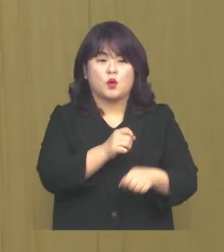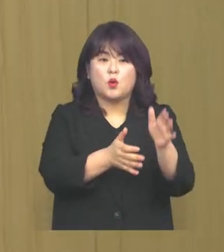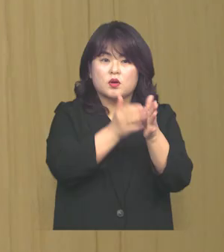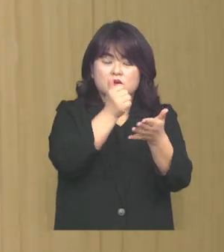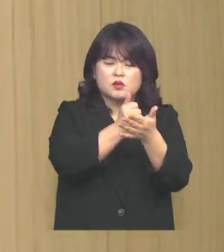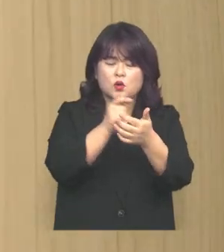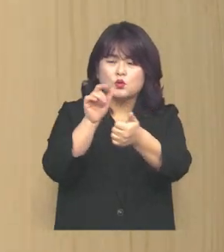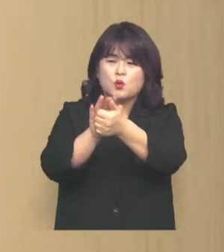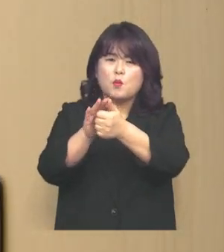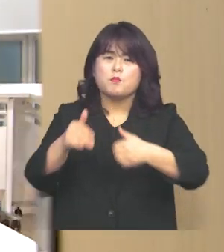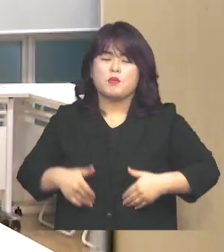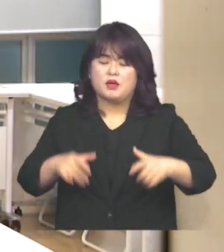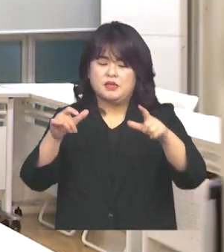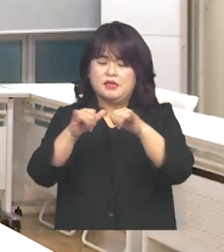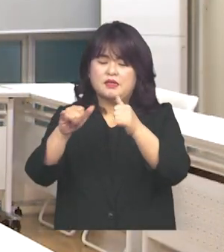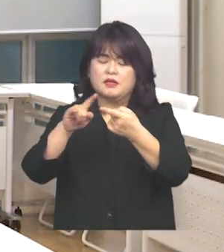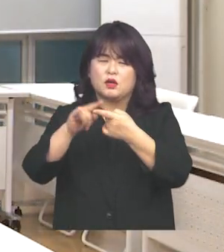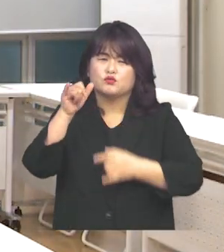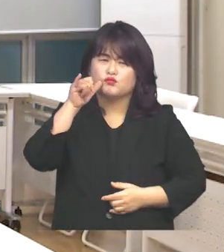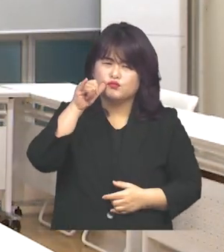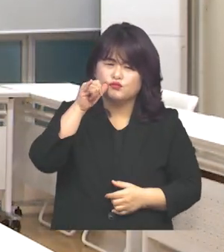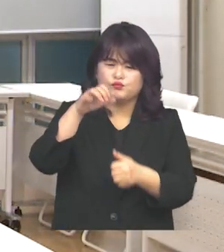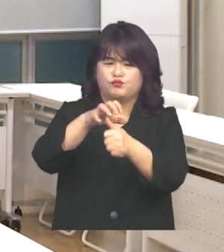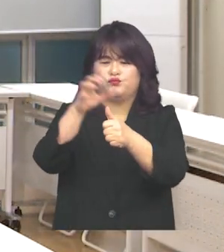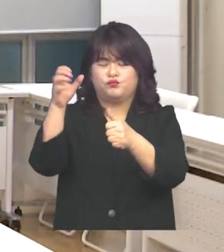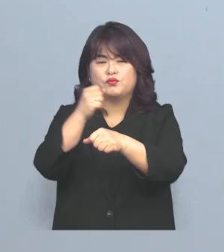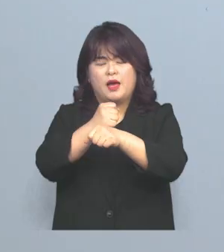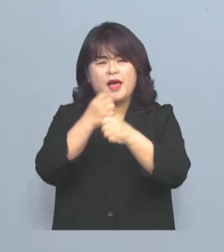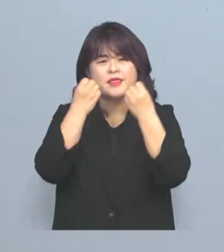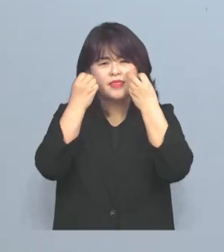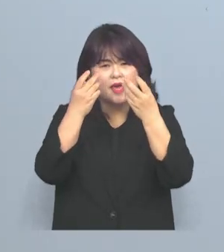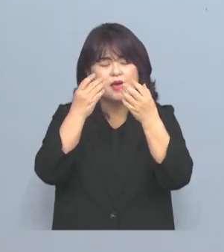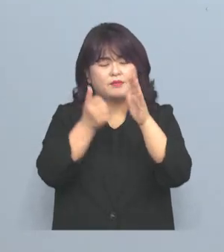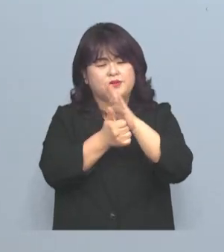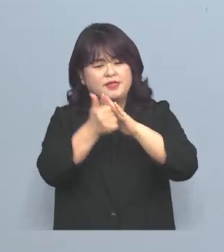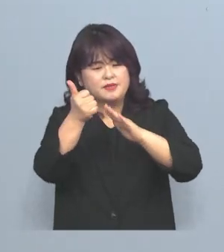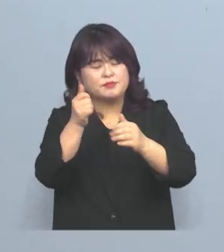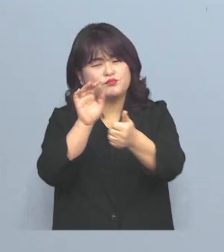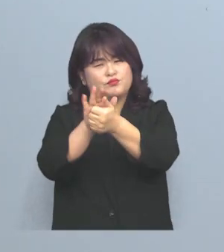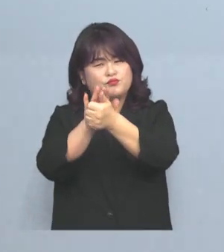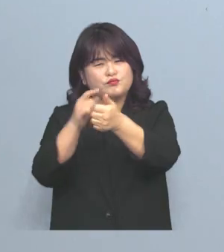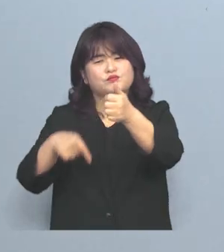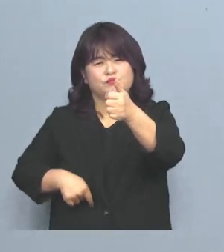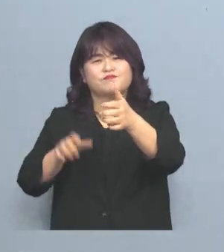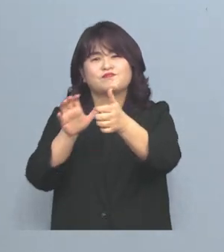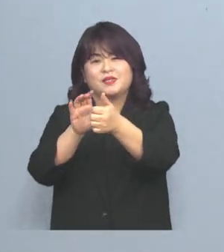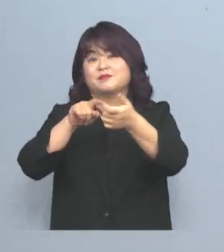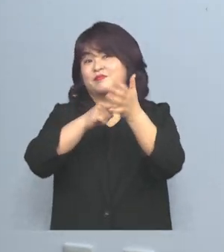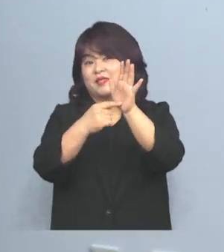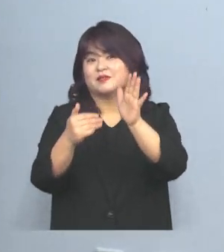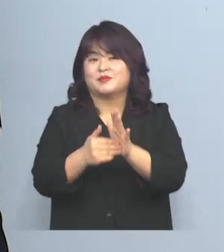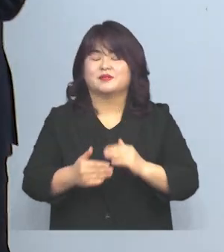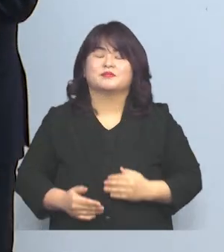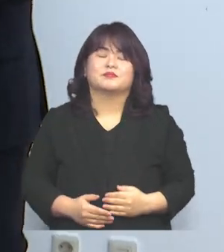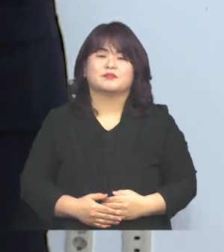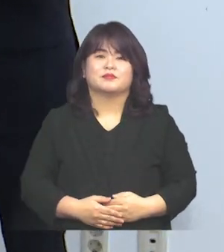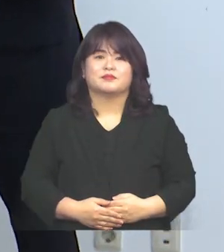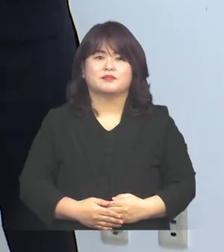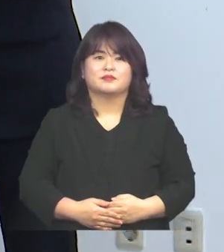이상일 시장은 도움이 필요한 시민들이 중독의 그늘에서 벗어나 새로운 희망을 갖도록 힘을 보태겠다고 말했습니다.